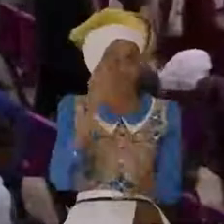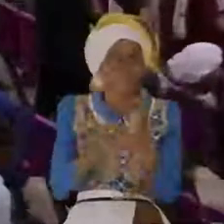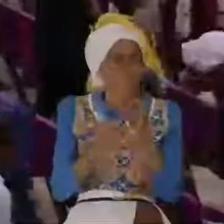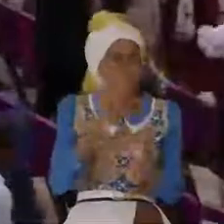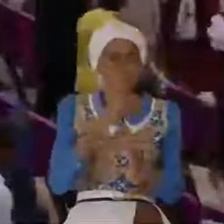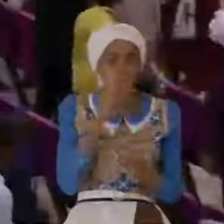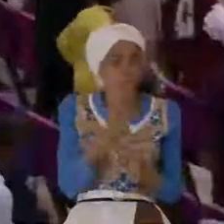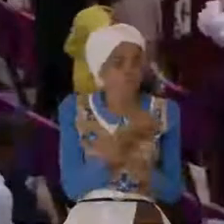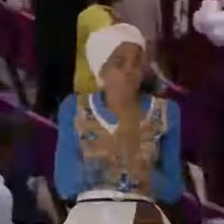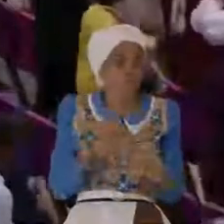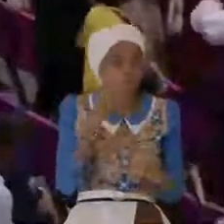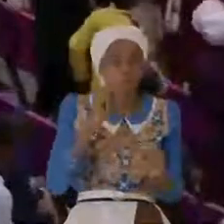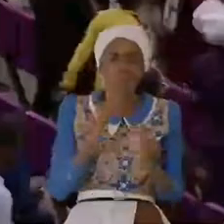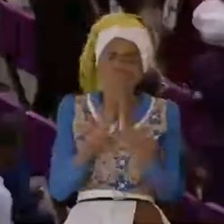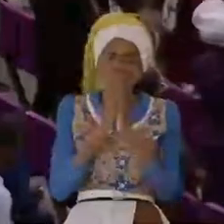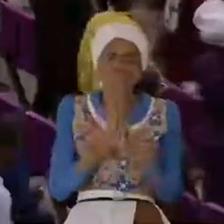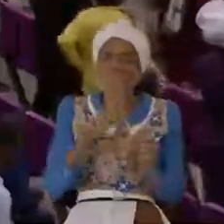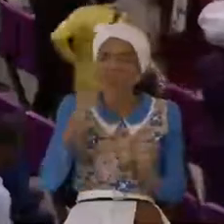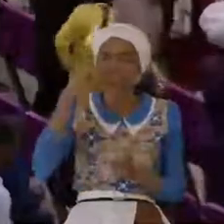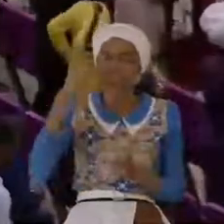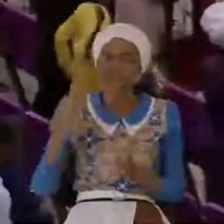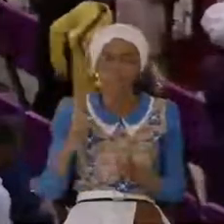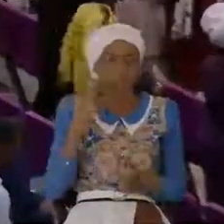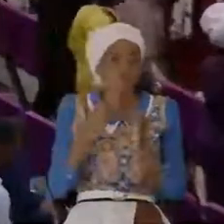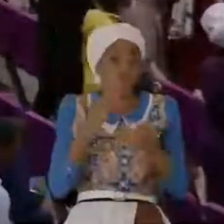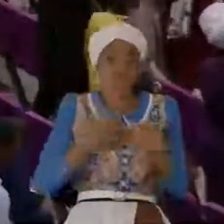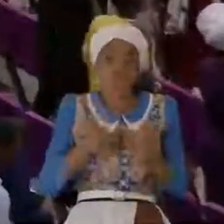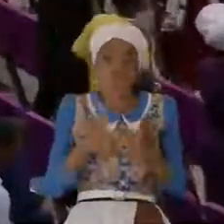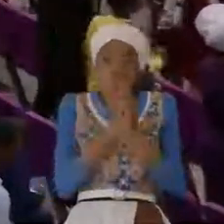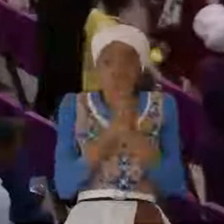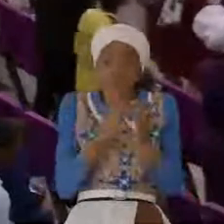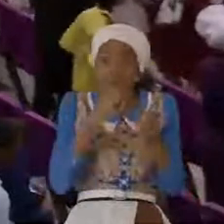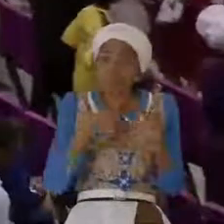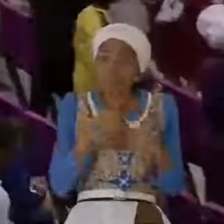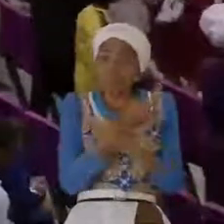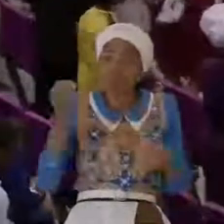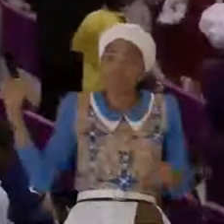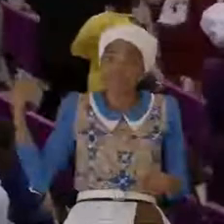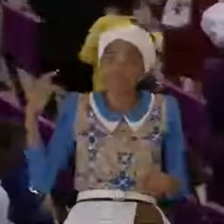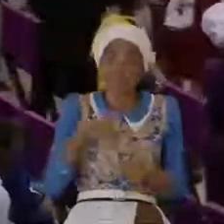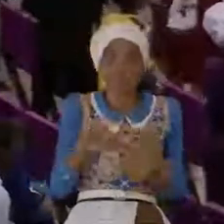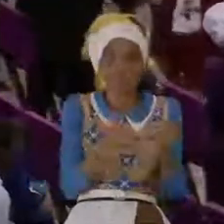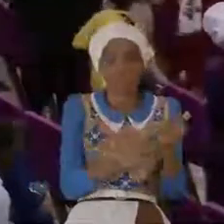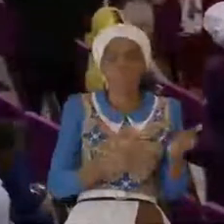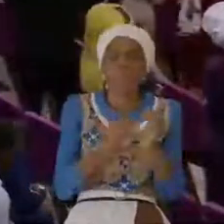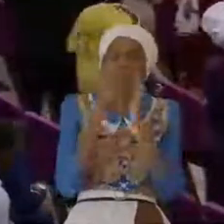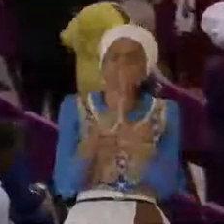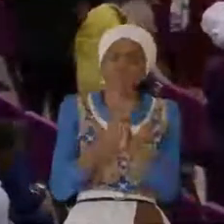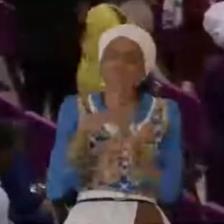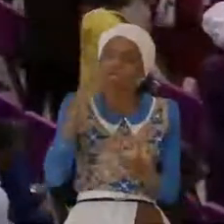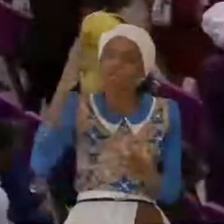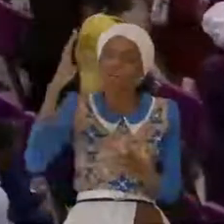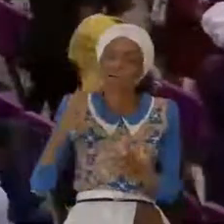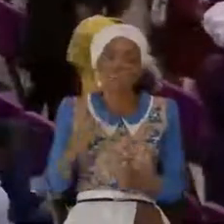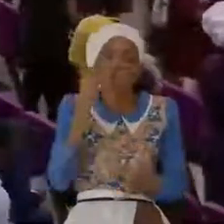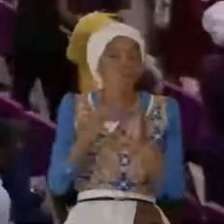sauvé, parle au Seigneur. Si tu es sauvé, tu as rétrogradé, dis au Seigneur, reviens à lui pour être restauré. Si tu es sauvé et